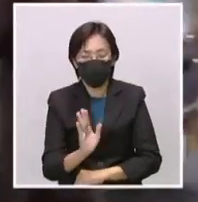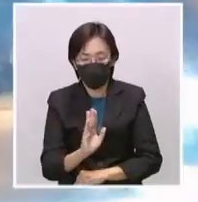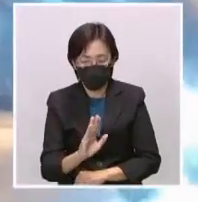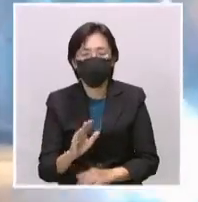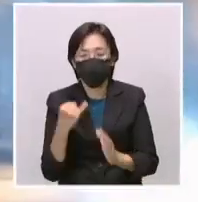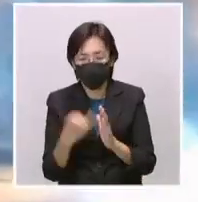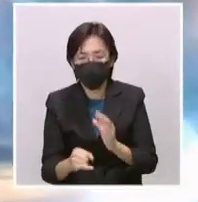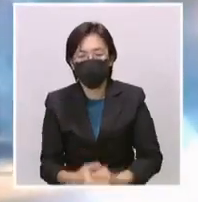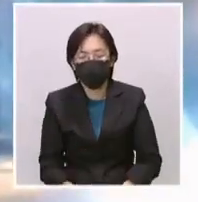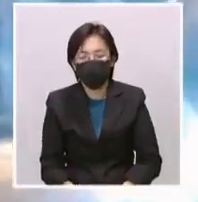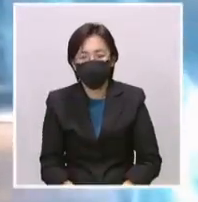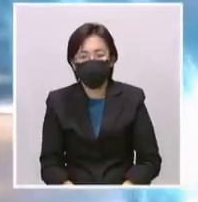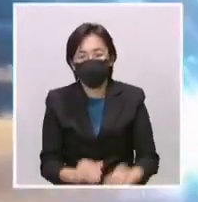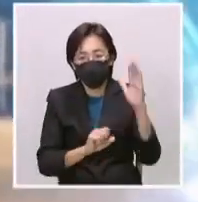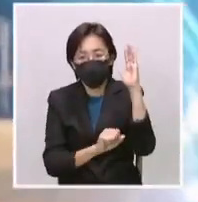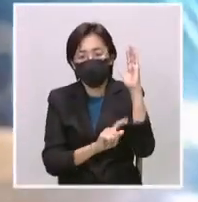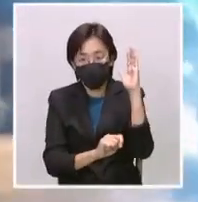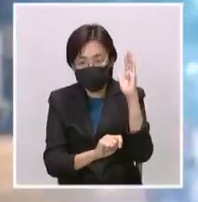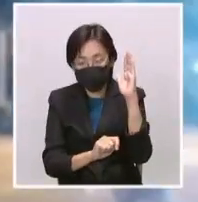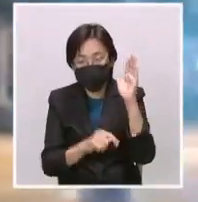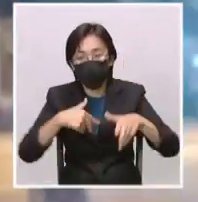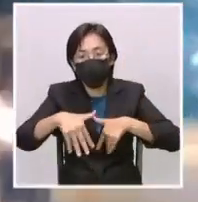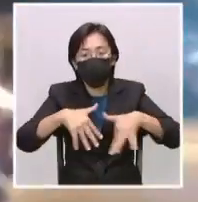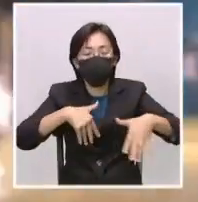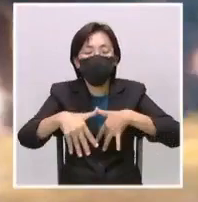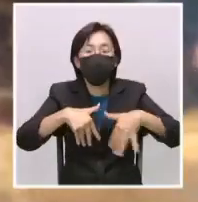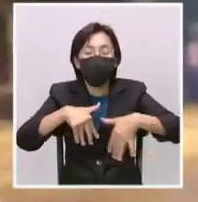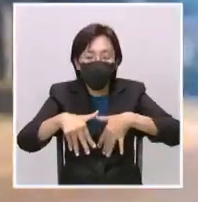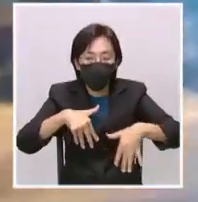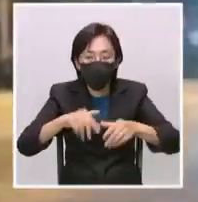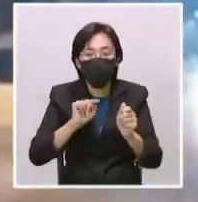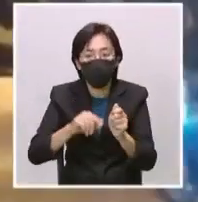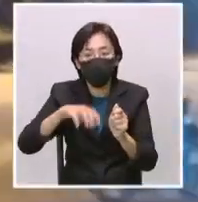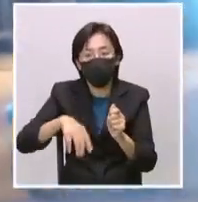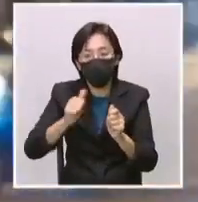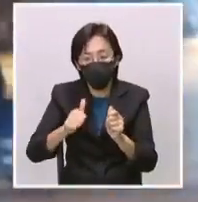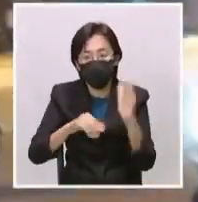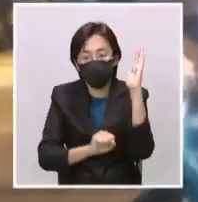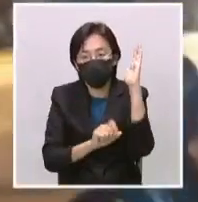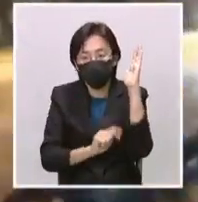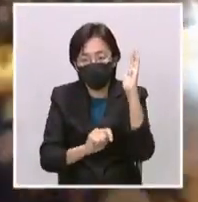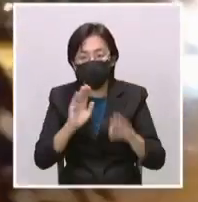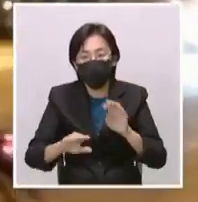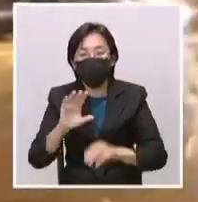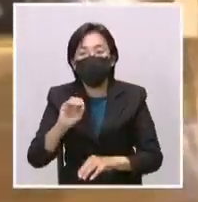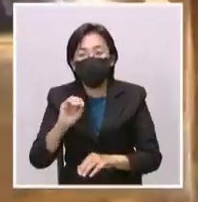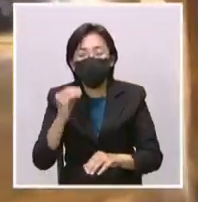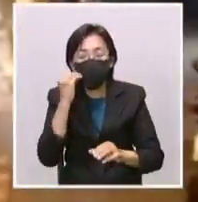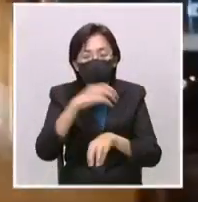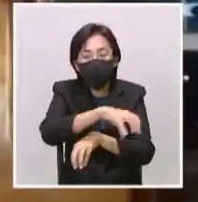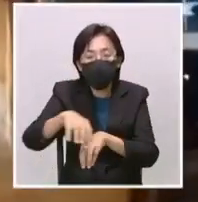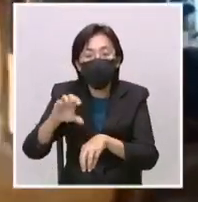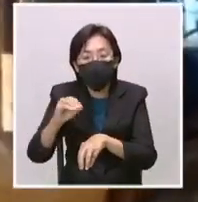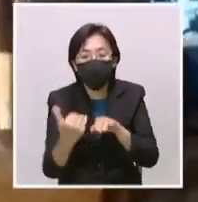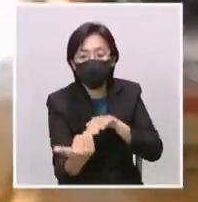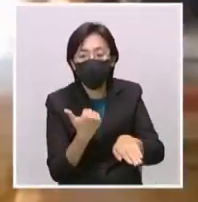ที่จังหวัดสตูลครับก็มีชาวบ้านในพื้นที่ตำบลคลองขุดอำเภอเมืองสตูลเกือบ50ครัวเรือนนะครับที่อยู่